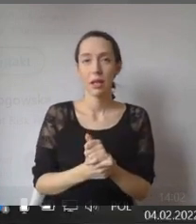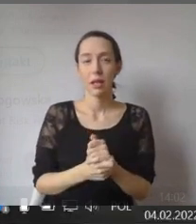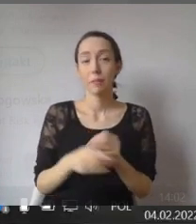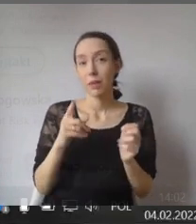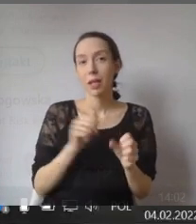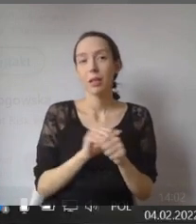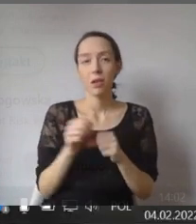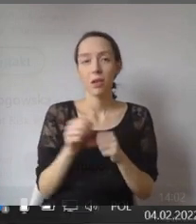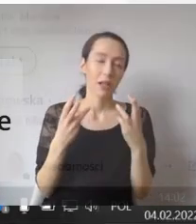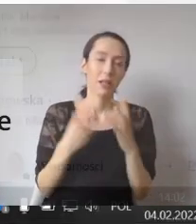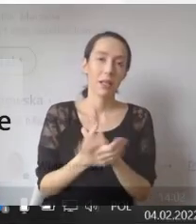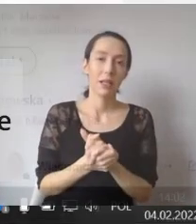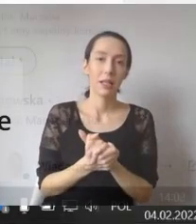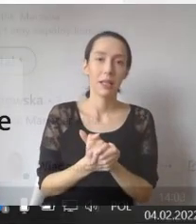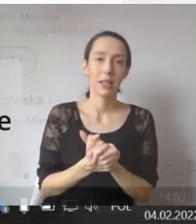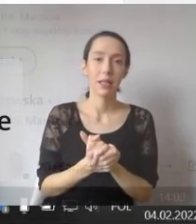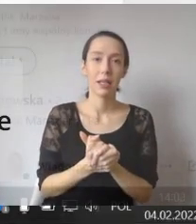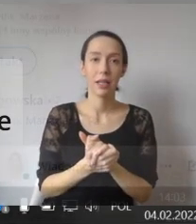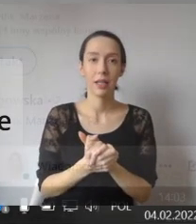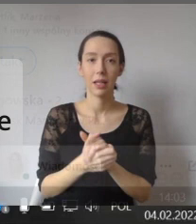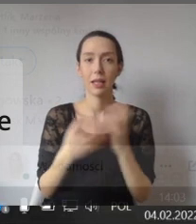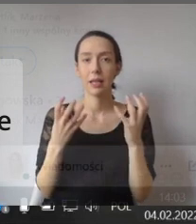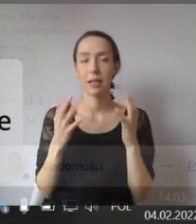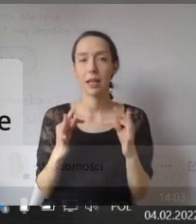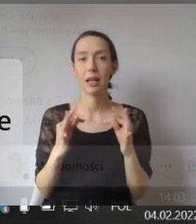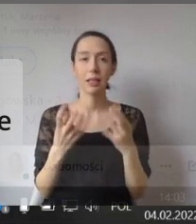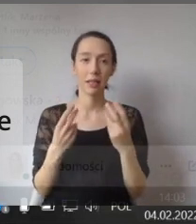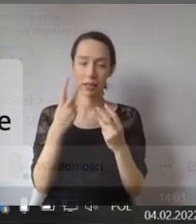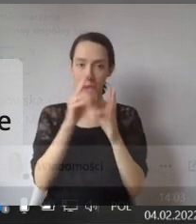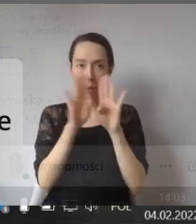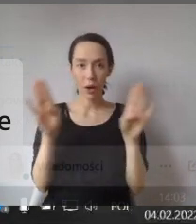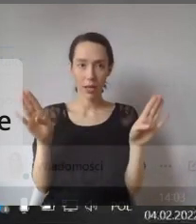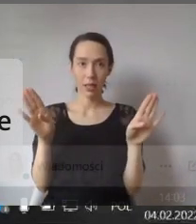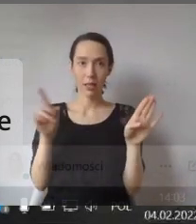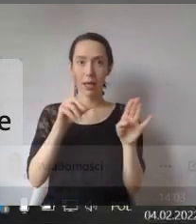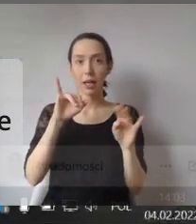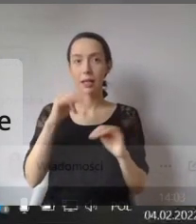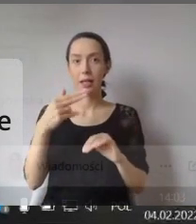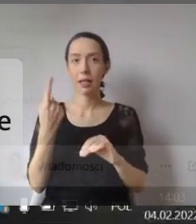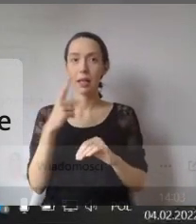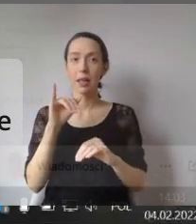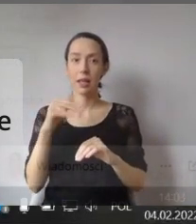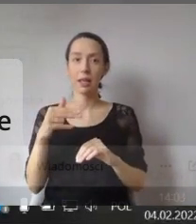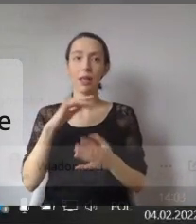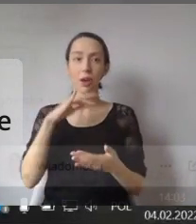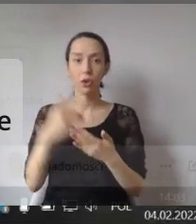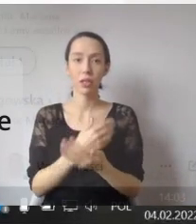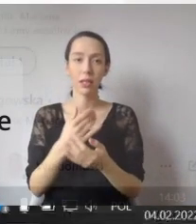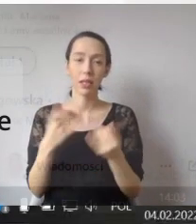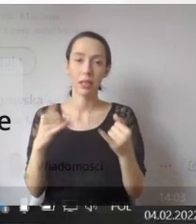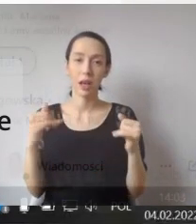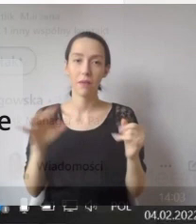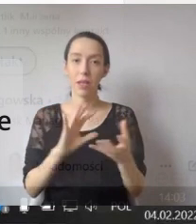warto skorzystać. I teraz chciałabym Wam pokazać też, jak z LinkedIna korzystać trochę w inny sposób niż po